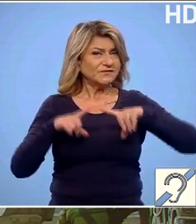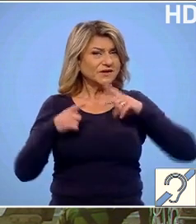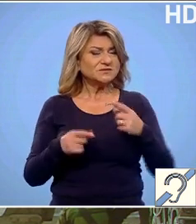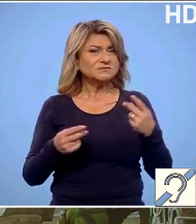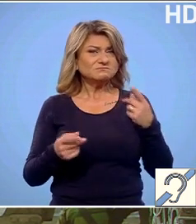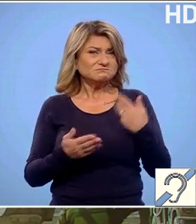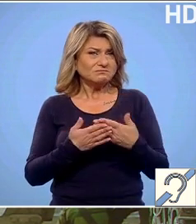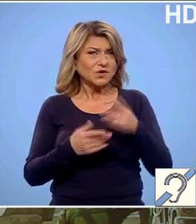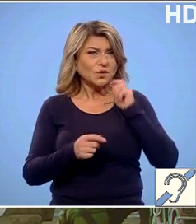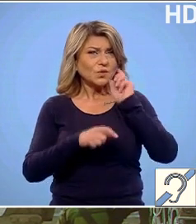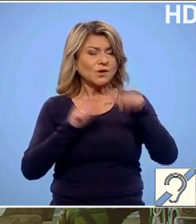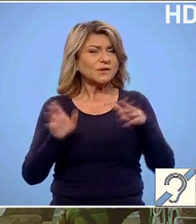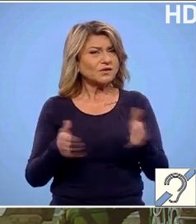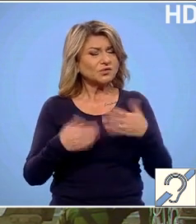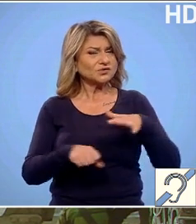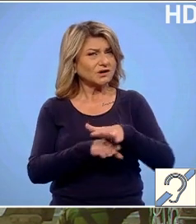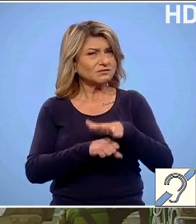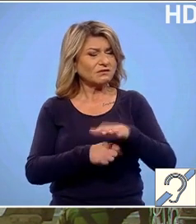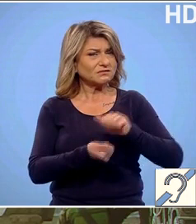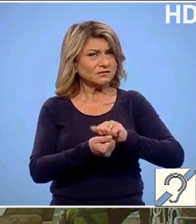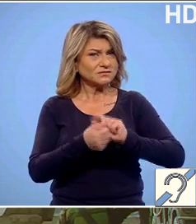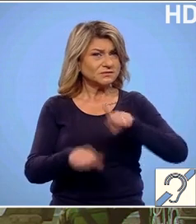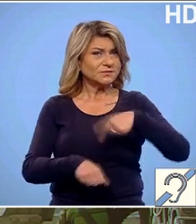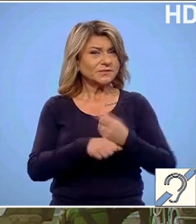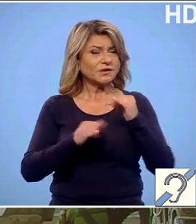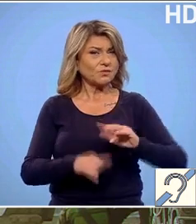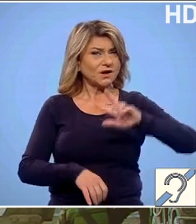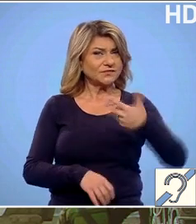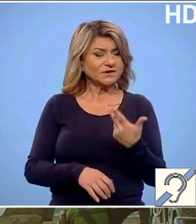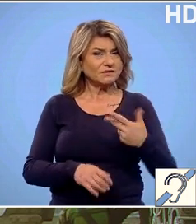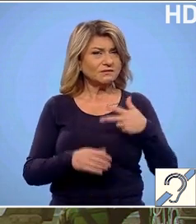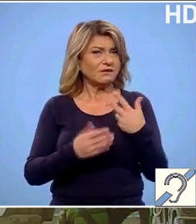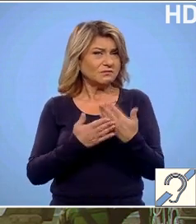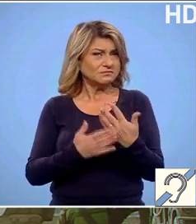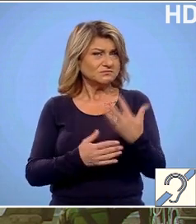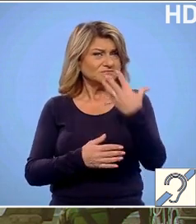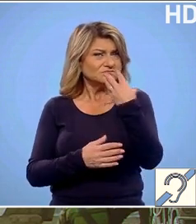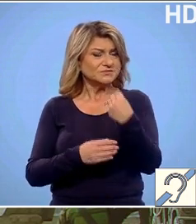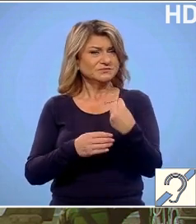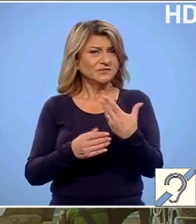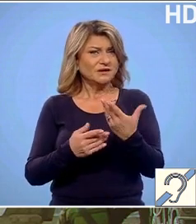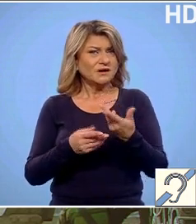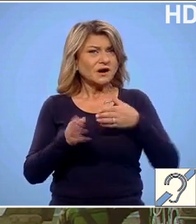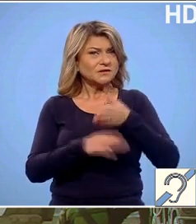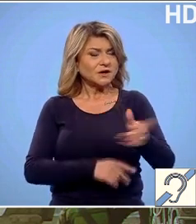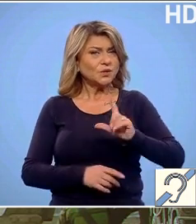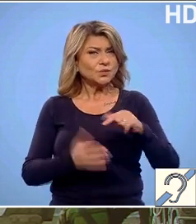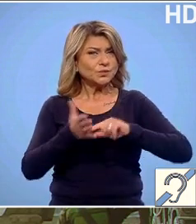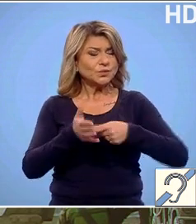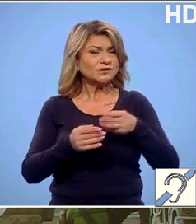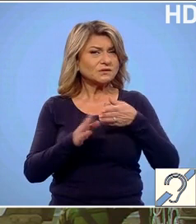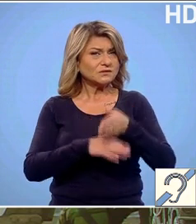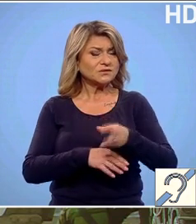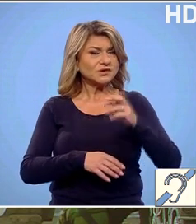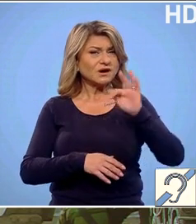rândul civililor în orice ofensivă terestră. Până acum, doar un al treilea convoi de camioane cu ajutoare a intrat luni în punctul de